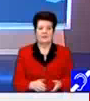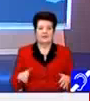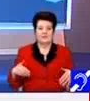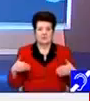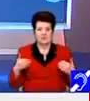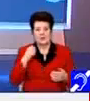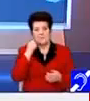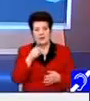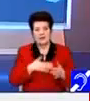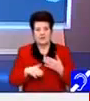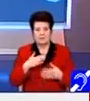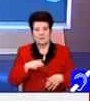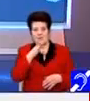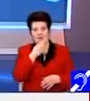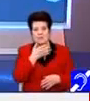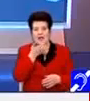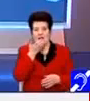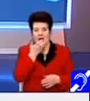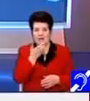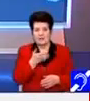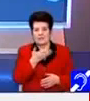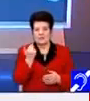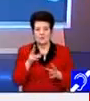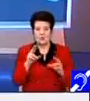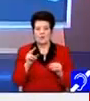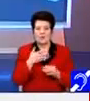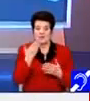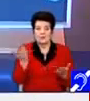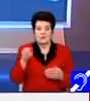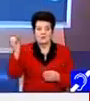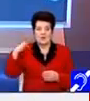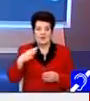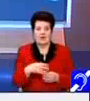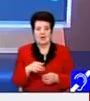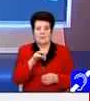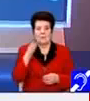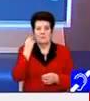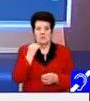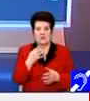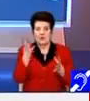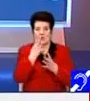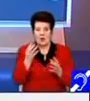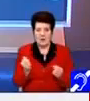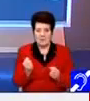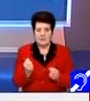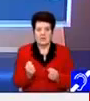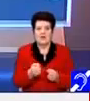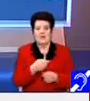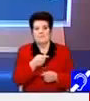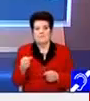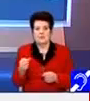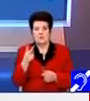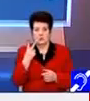Bun găsit! Mâine ne bucurăm de vreme caldă, dar nu avem noroc de soare în Republica Moldova. Deocamdată, la noapte, minima va coborî până